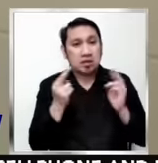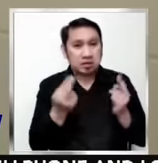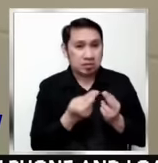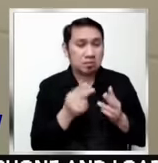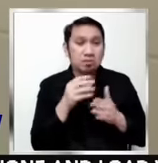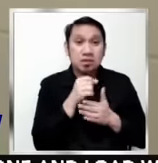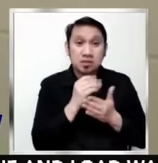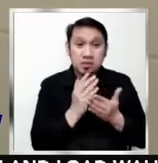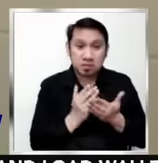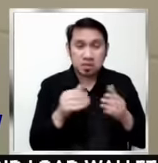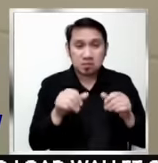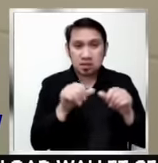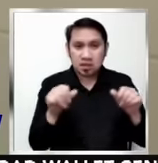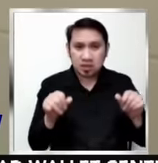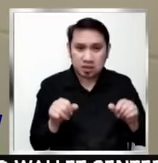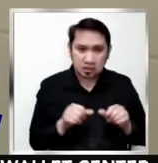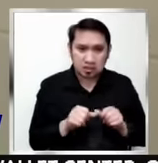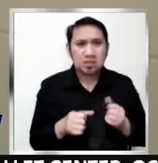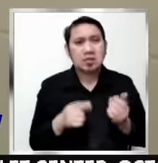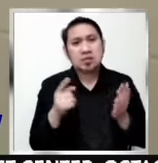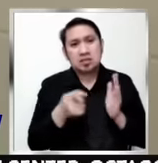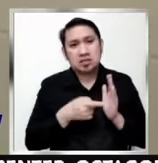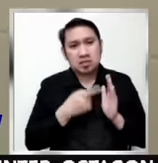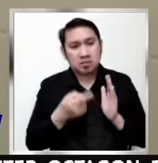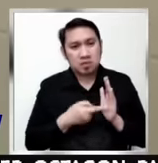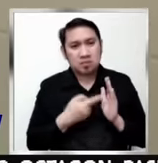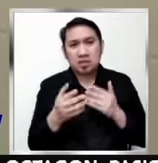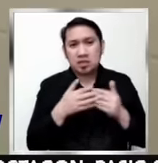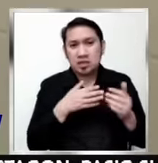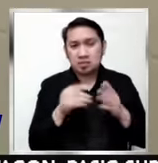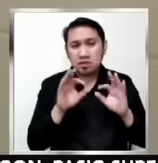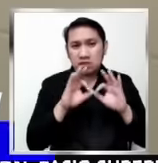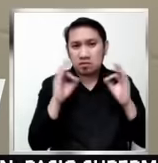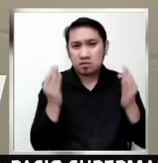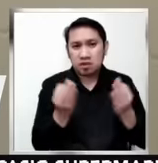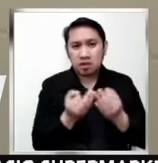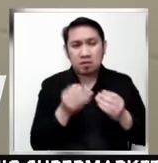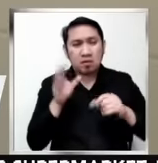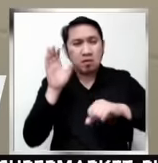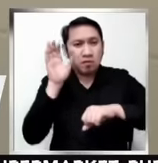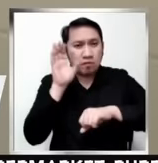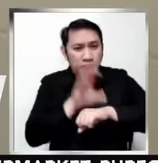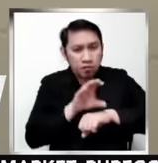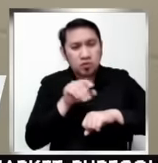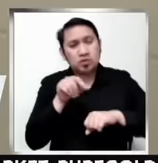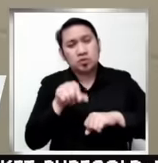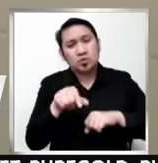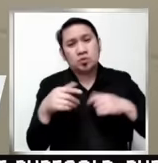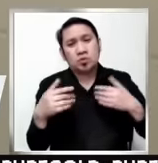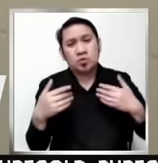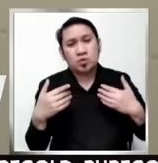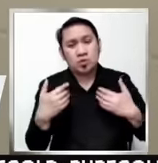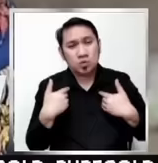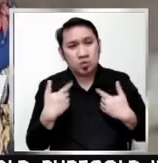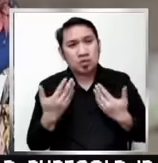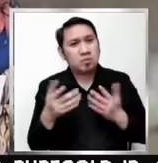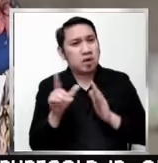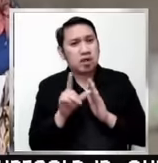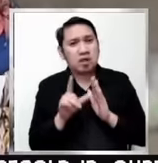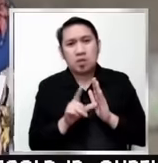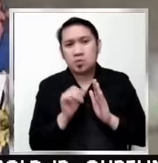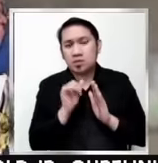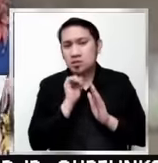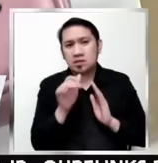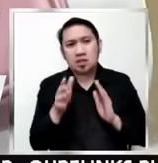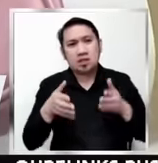with, sometimes even families force them to just cohabitate, but actually in our law, hindi ito allowed at